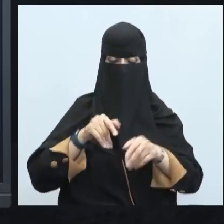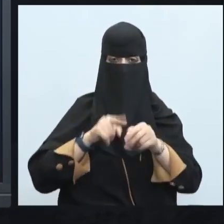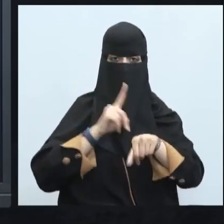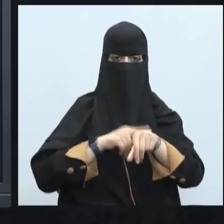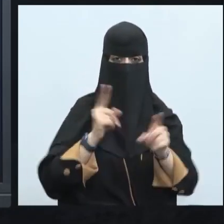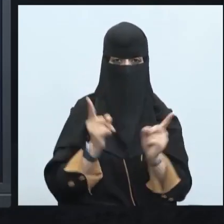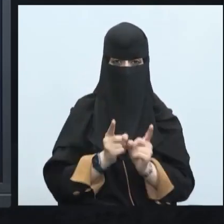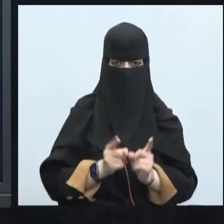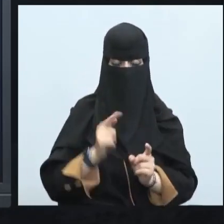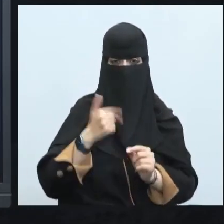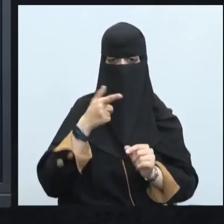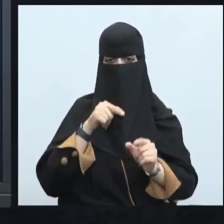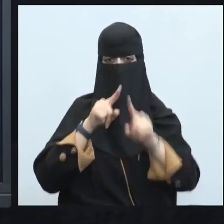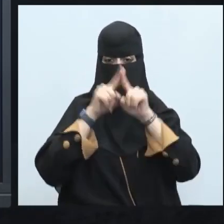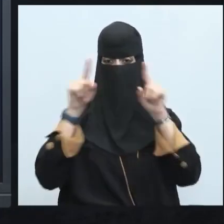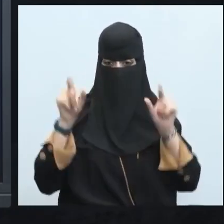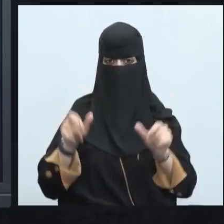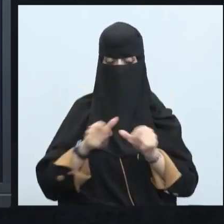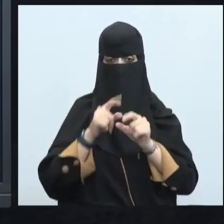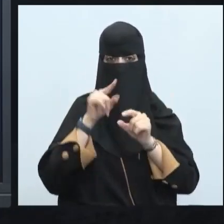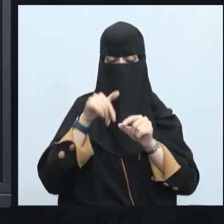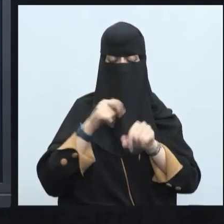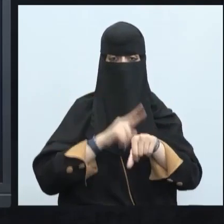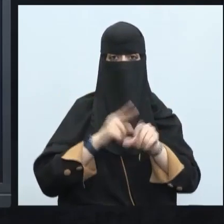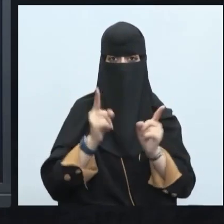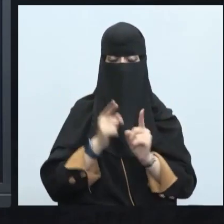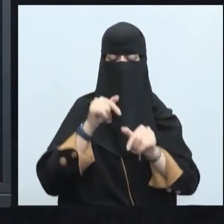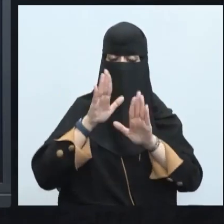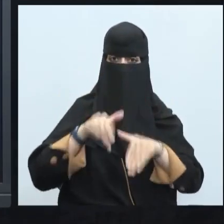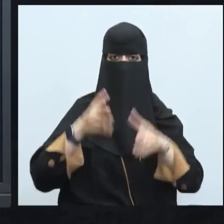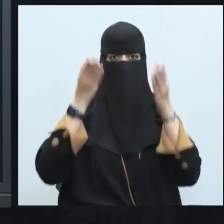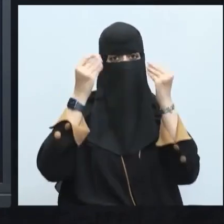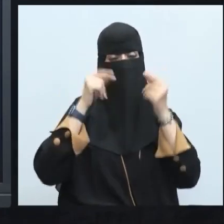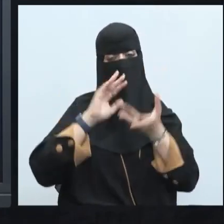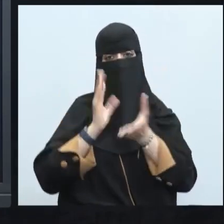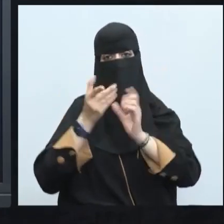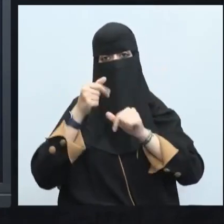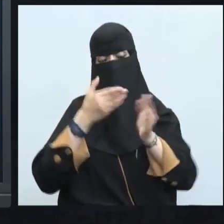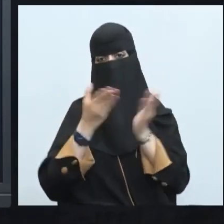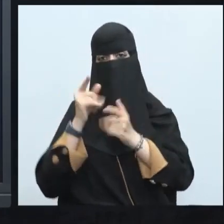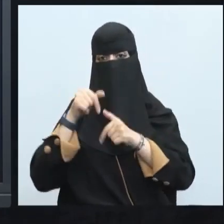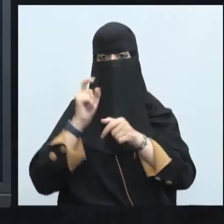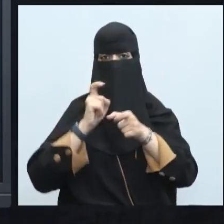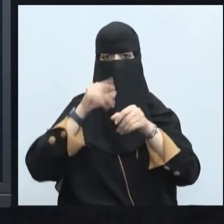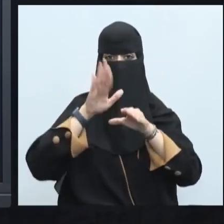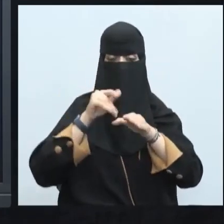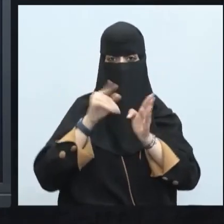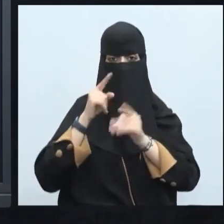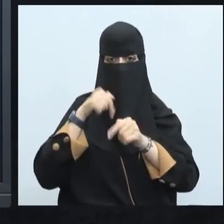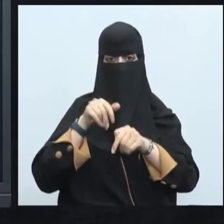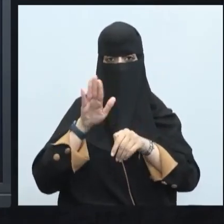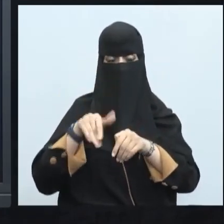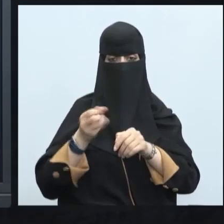زمنيه معينه او خلال اطار زمني معين ايضا توفير معلومات حول الخدمه او المنتجات التي تقدمها